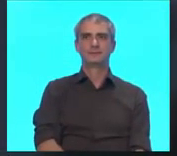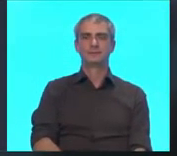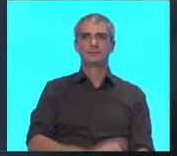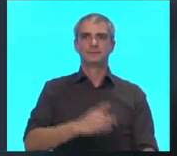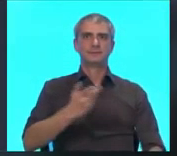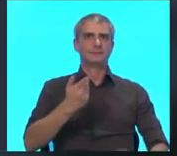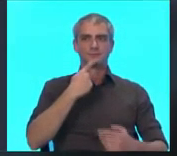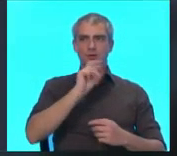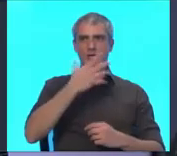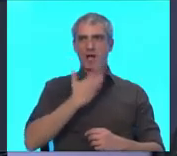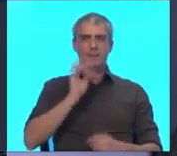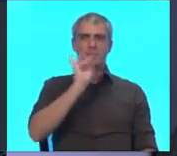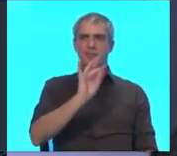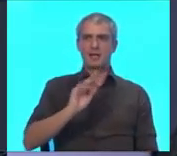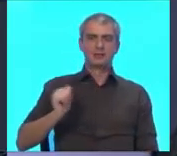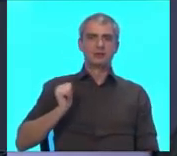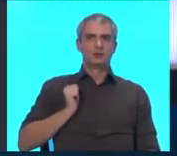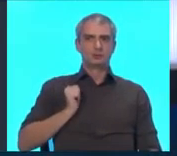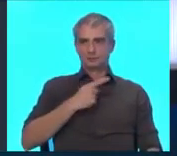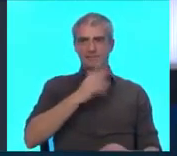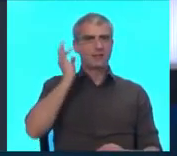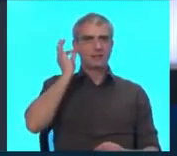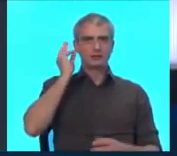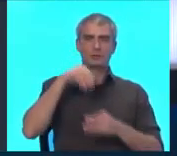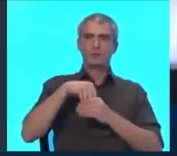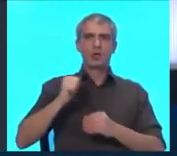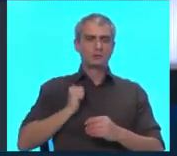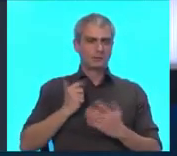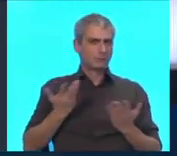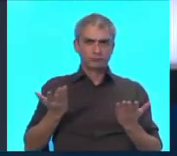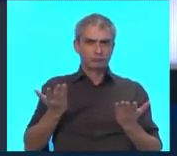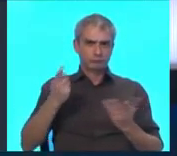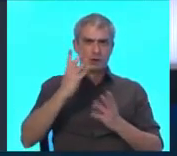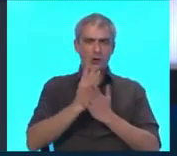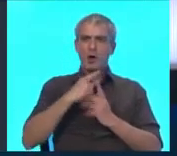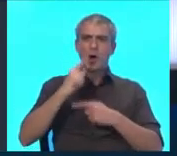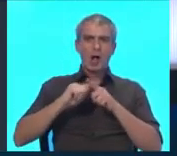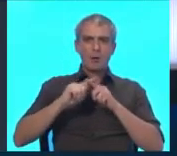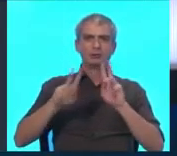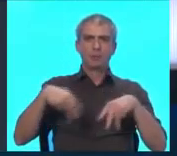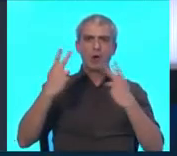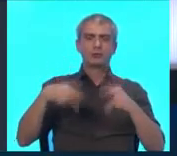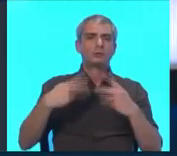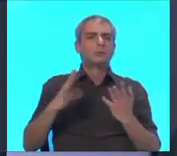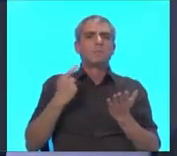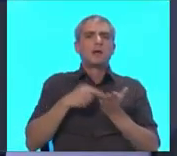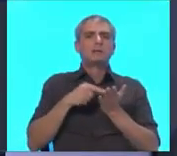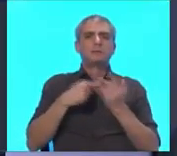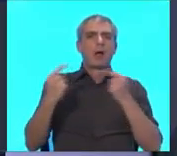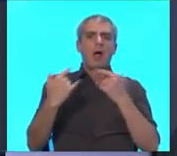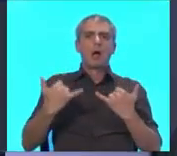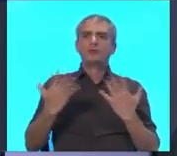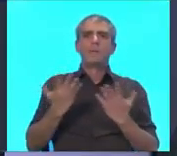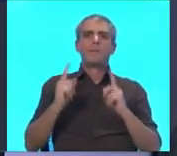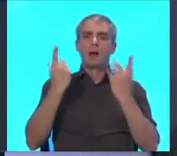של רבנים נגד שירות נשים בצבא, זה דבר שחוזר כל כמה חודשים. על מה המחלוקת הנוכחית? מה קרה עכשיו?